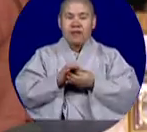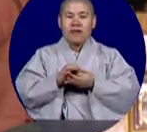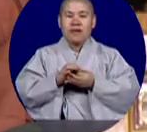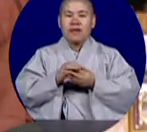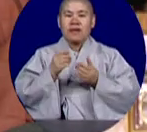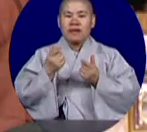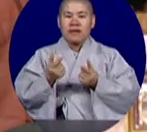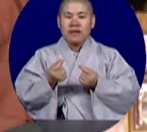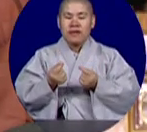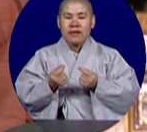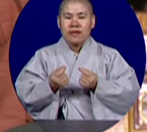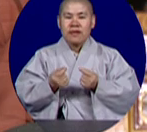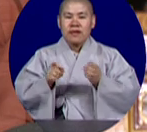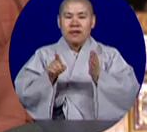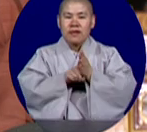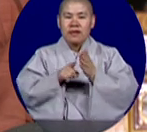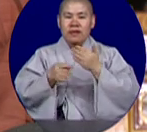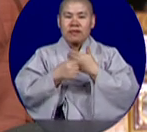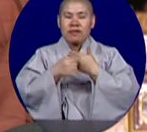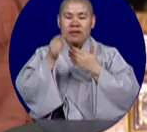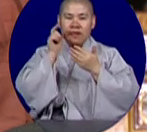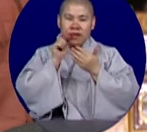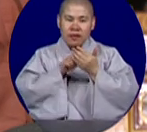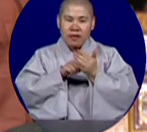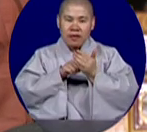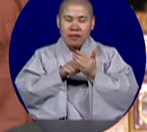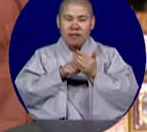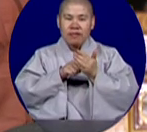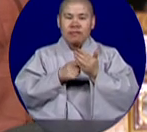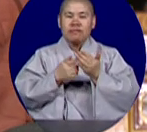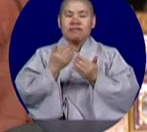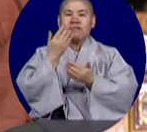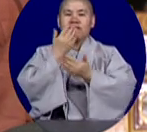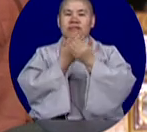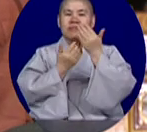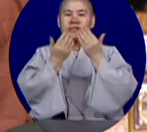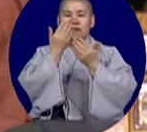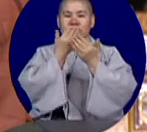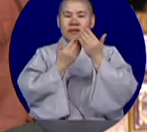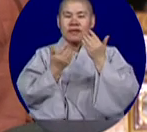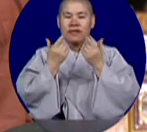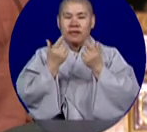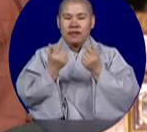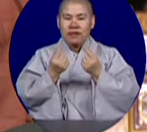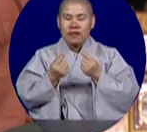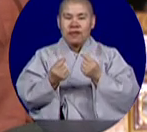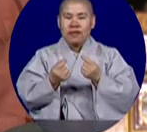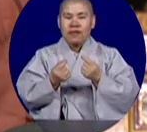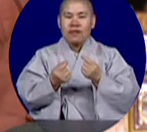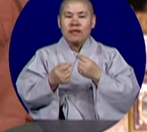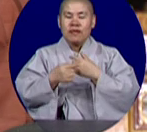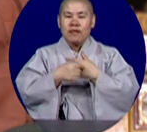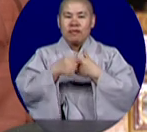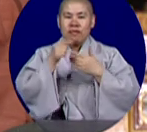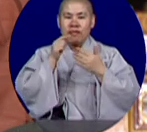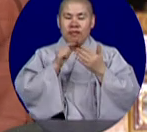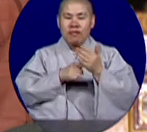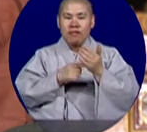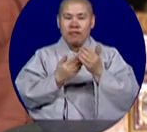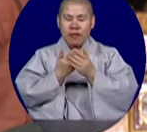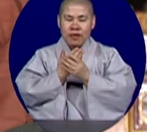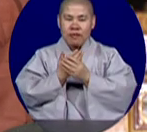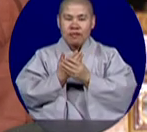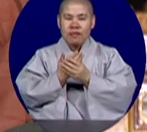그래서 신심은 점화시키는 것과 같고, 발심은 발화가 된 것